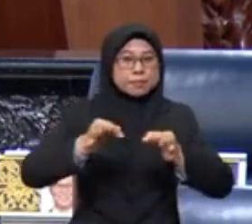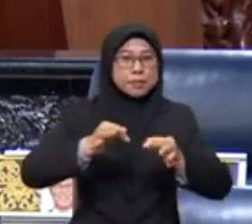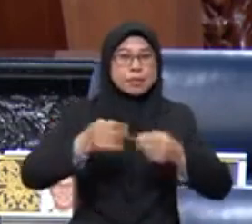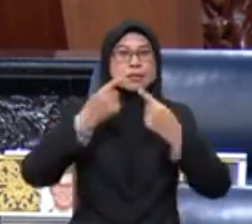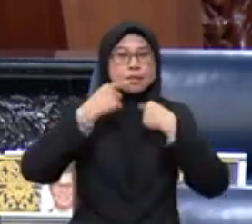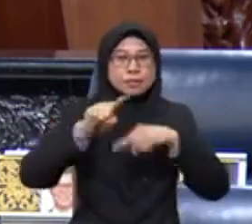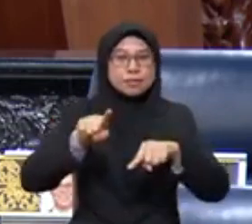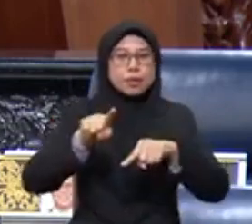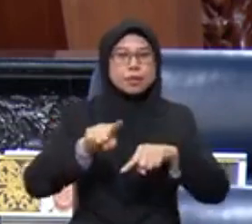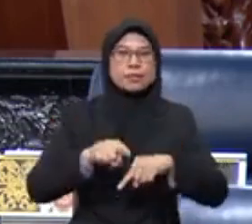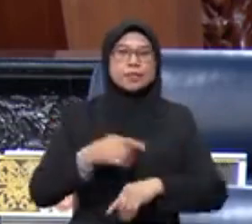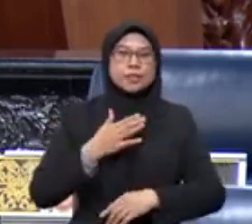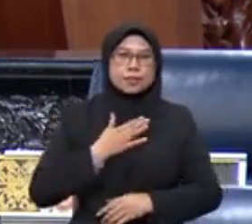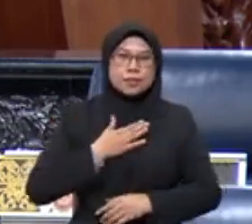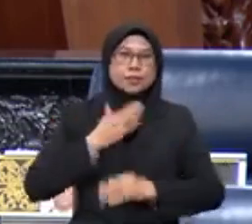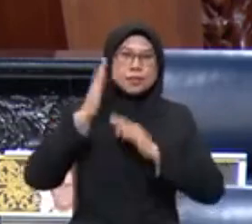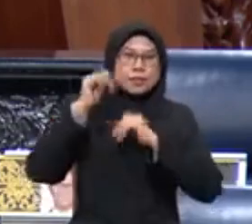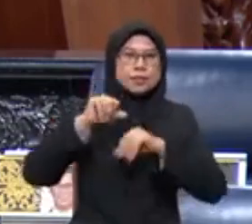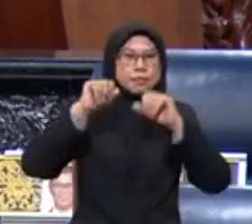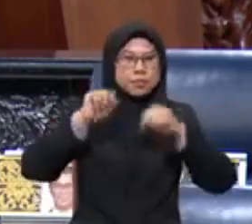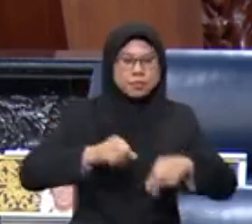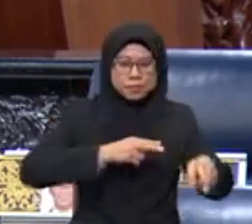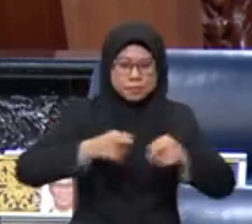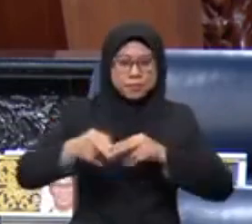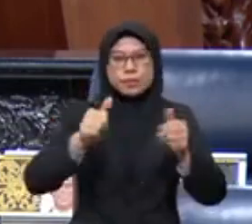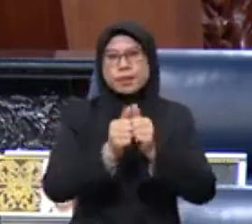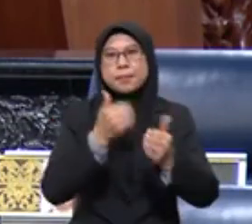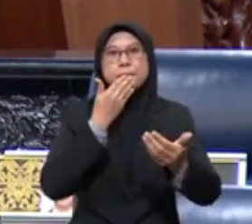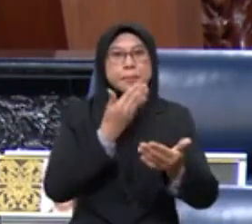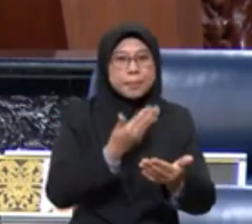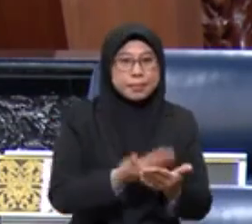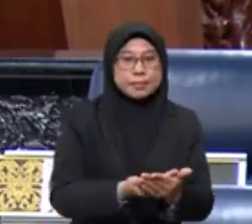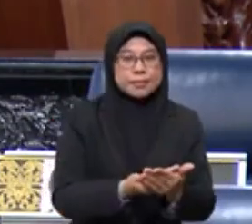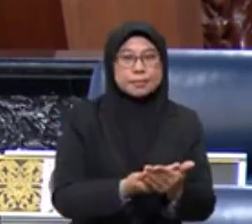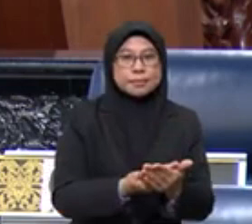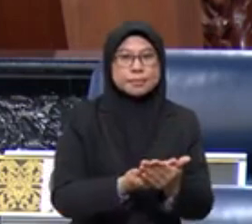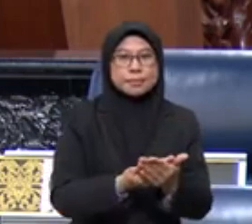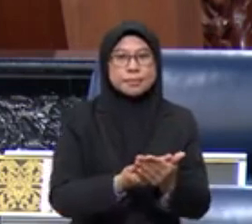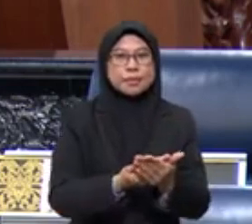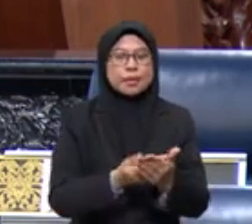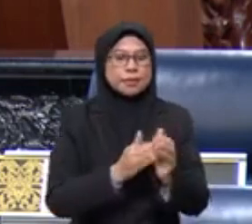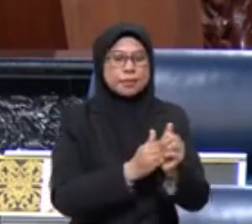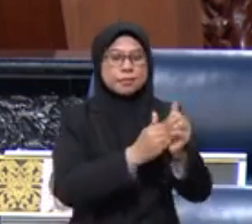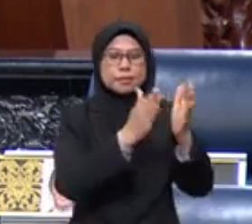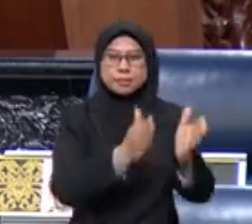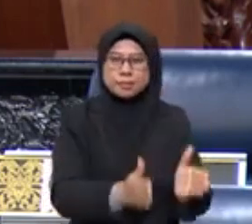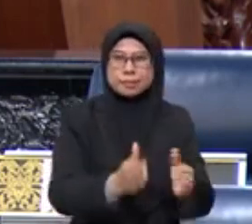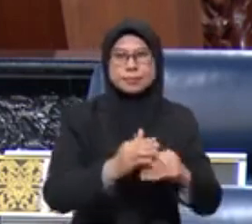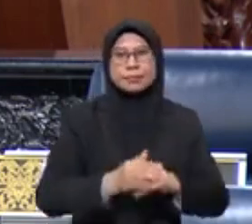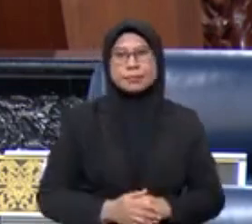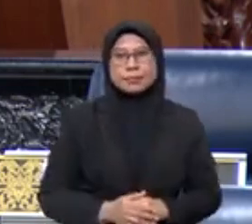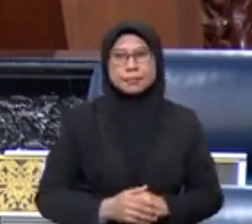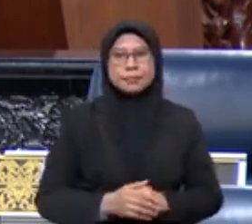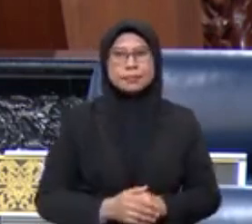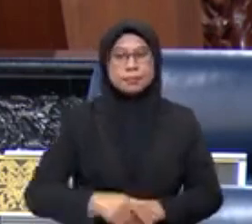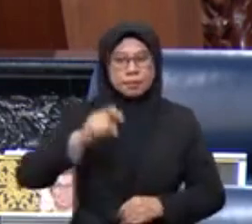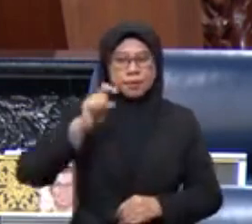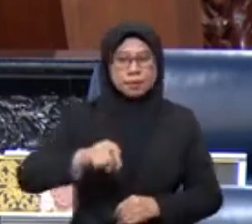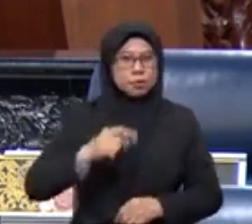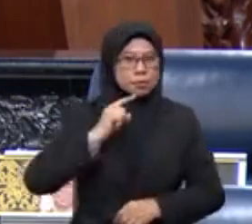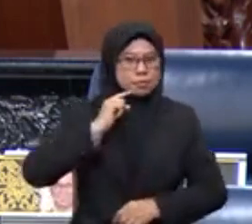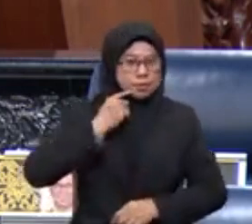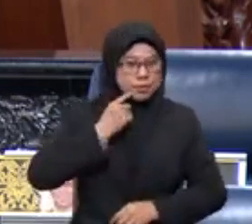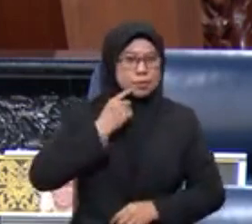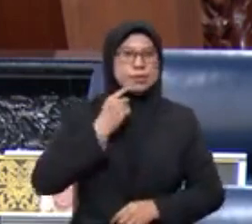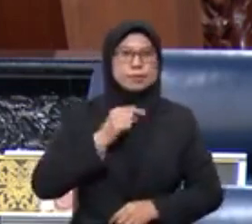ini, besarlah harapan saya agar perkara ini dapat diuruskan dengan baik oleh kepimpinan pada hari ini. Perkara ini perlu dipandang serius